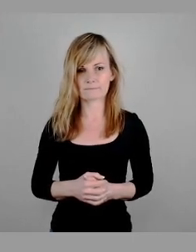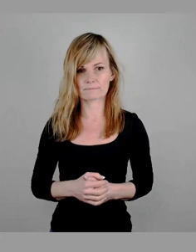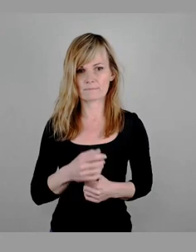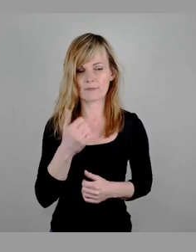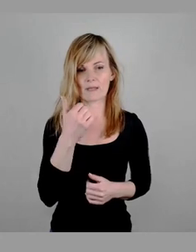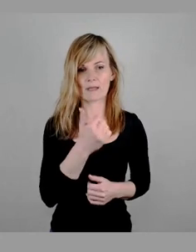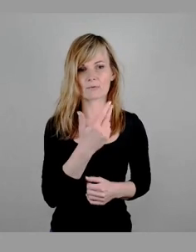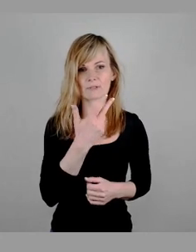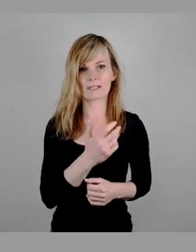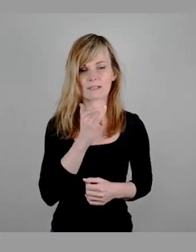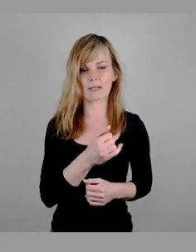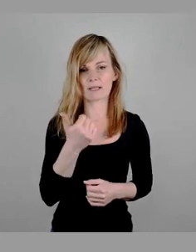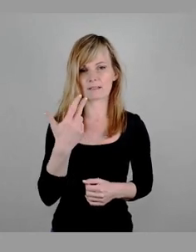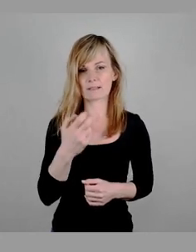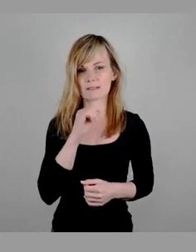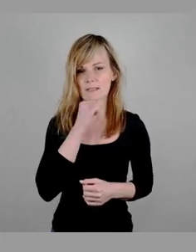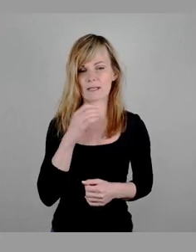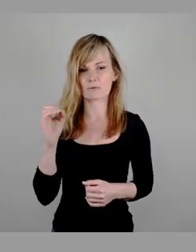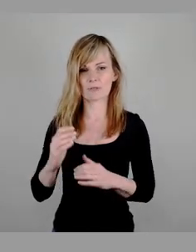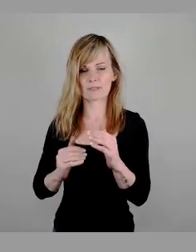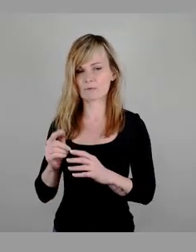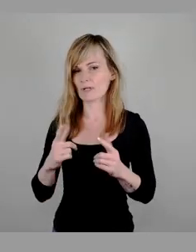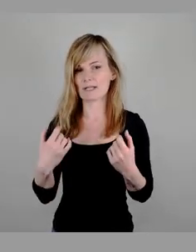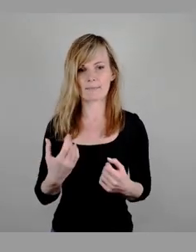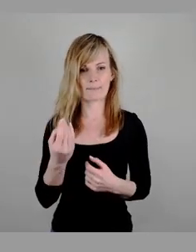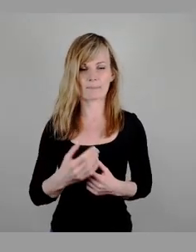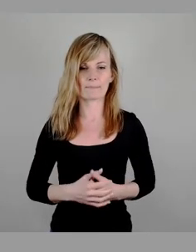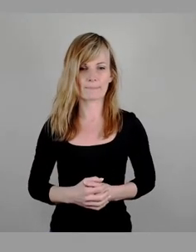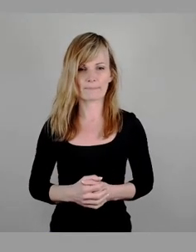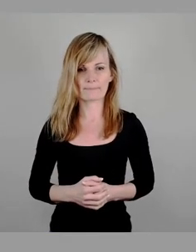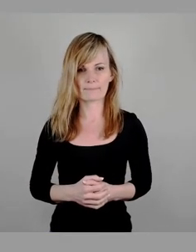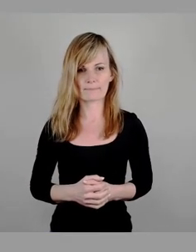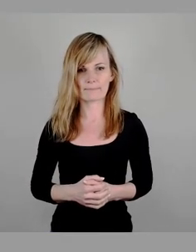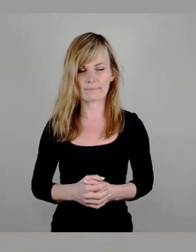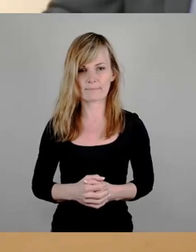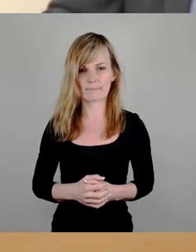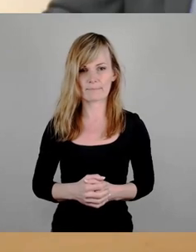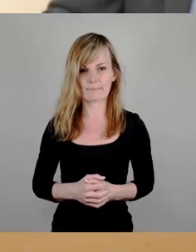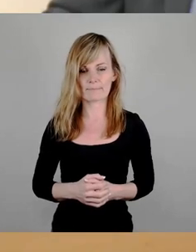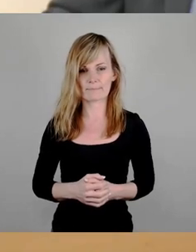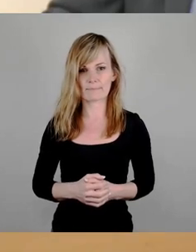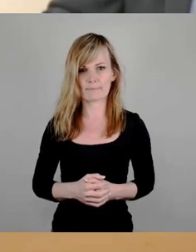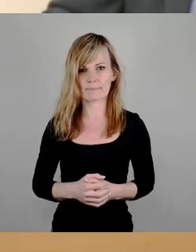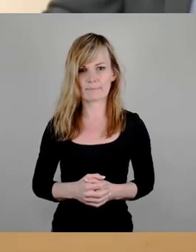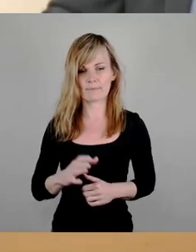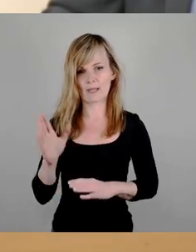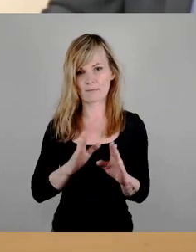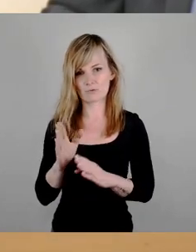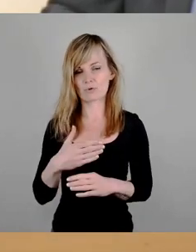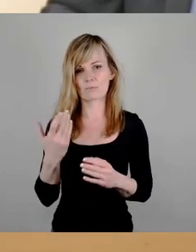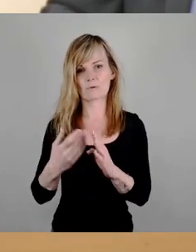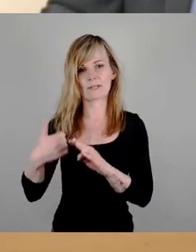Ja, 31 Nein, 0 Enthaltungen. Damit hat das keine Mehrheit gefunden. Und dann kommen wir zur Abstimmung über den